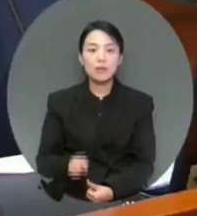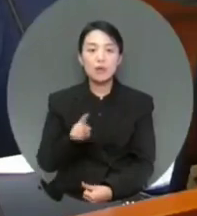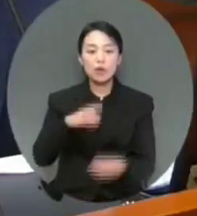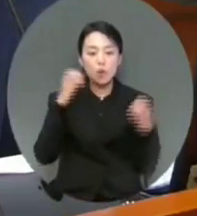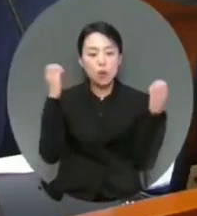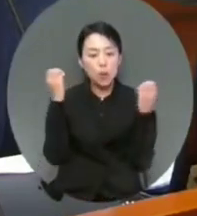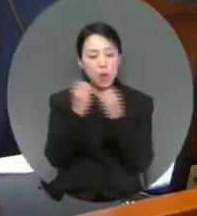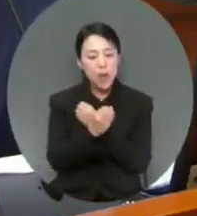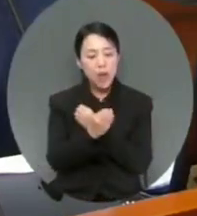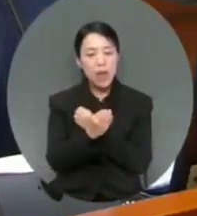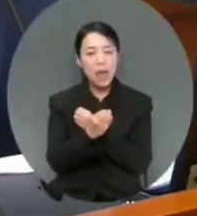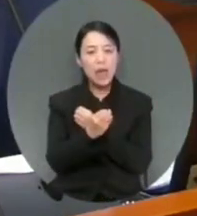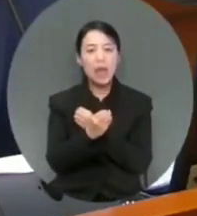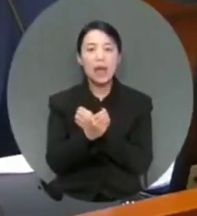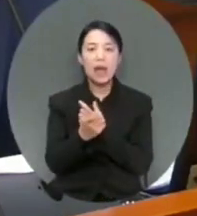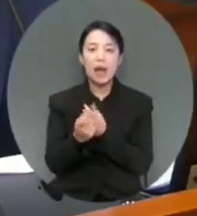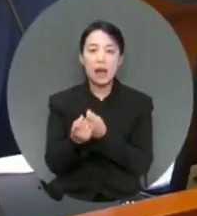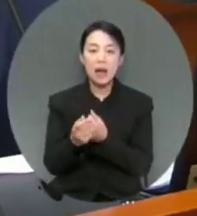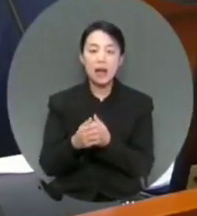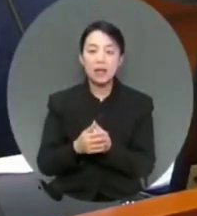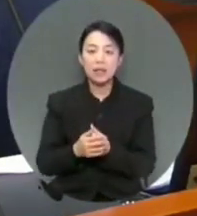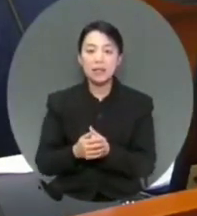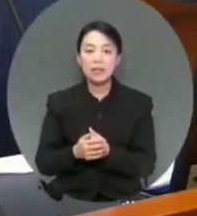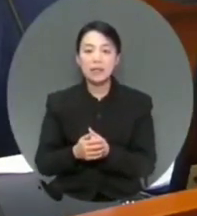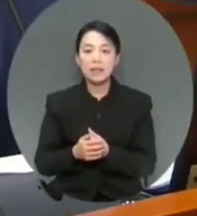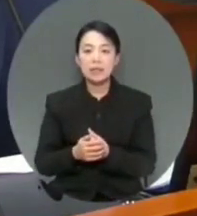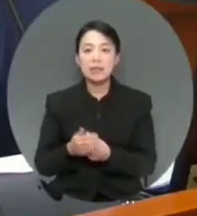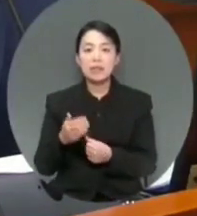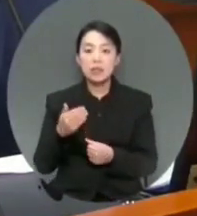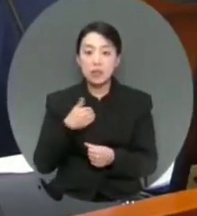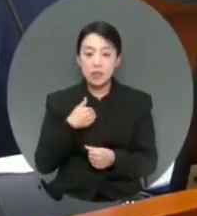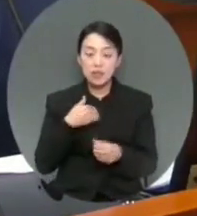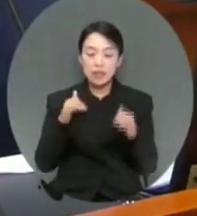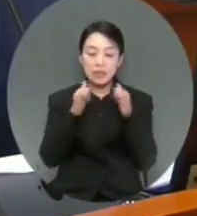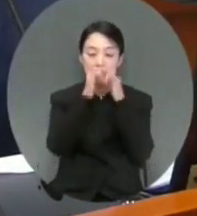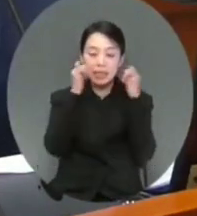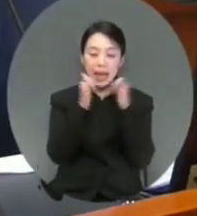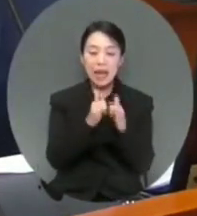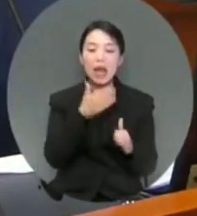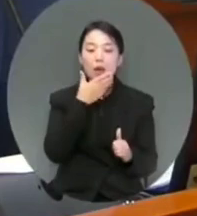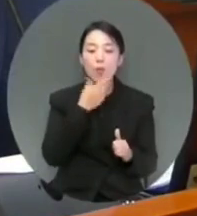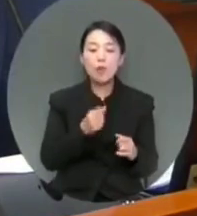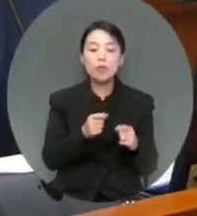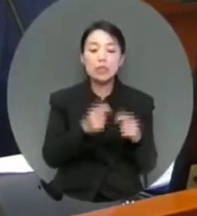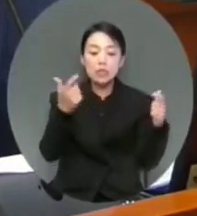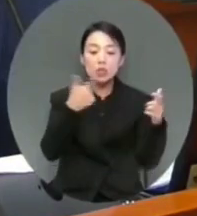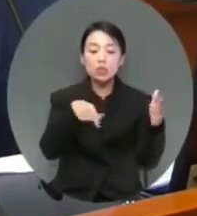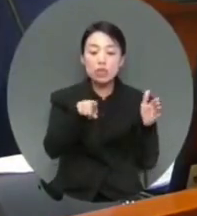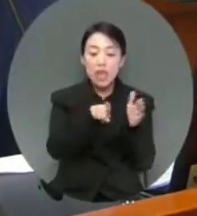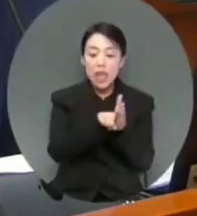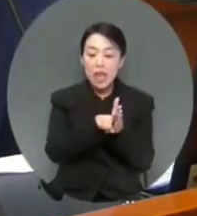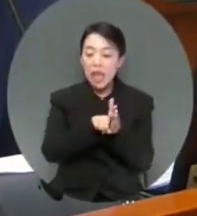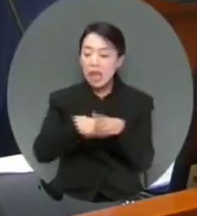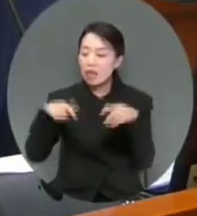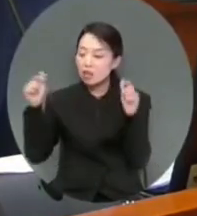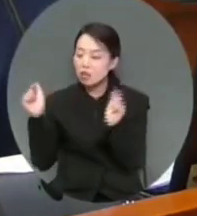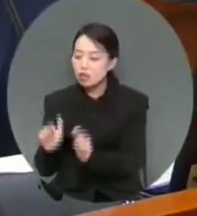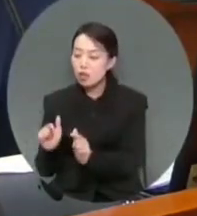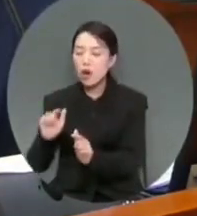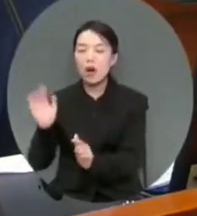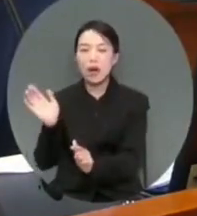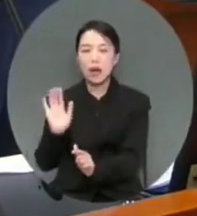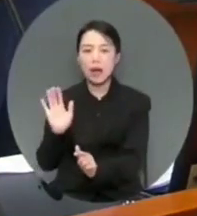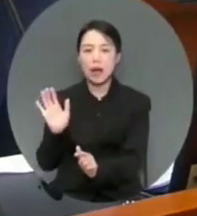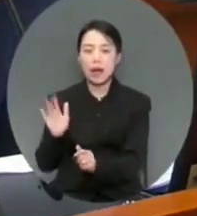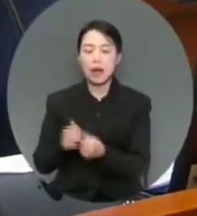좀 있을 수 있다는 말씀을 드리고, 예. 저희들이 사회복지 복지지출 확대를 위해서 타겟해서 R&D를 깎은 것이 아니고